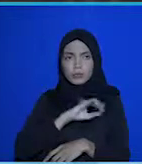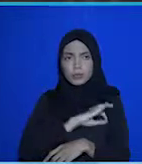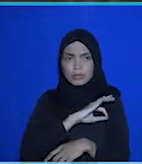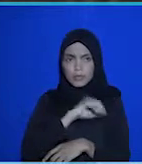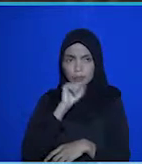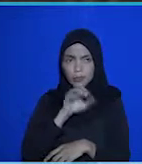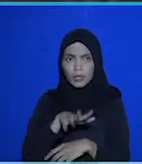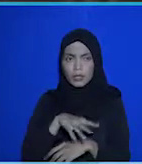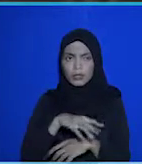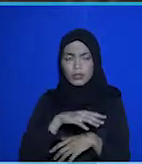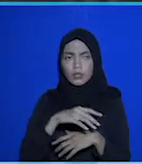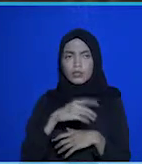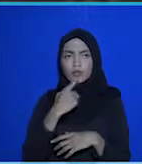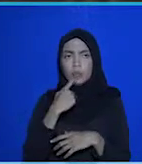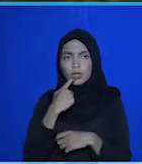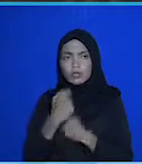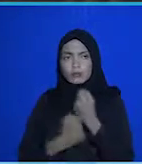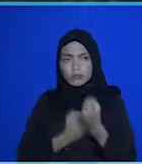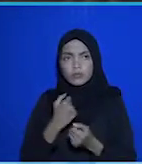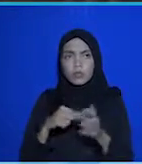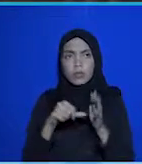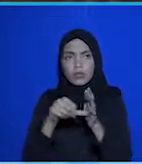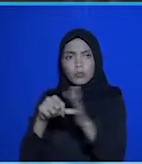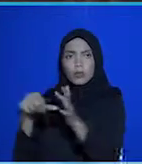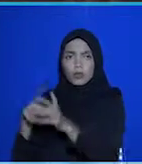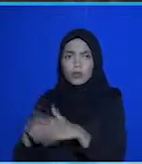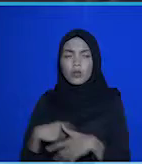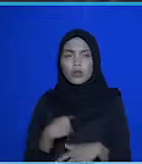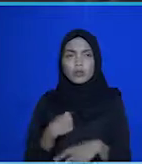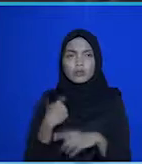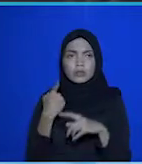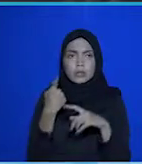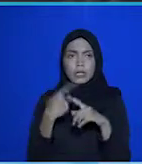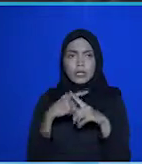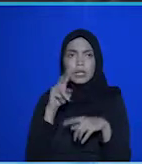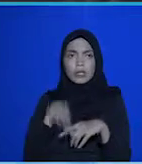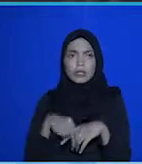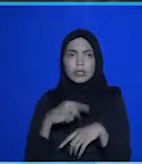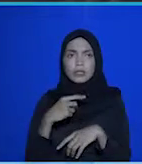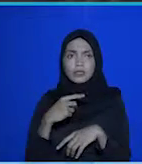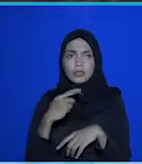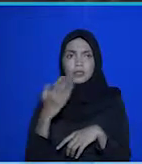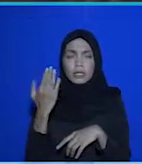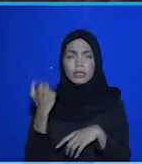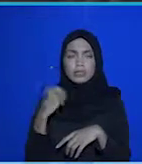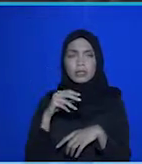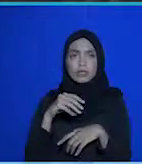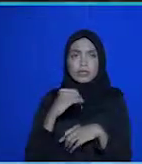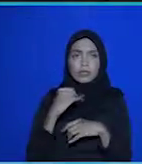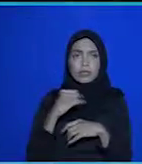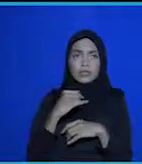untuk dilakukan upaya pemberian bantuan. Jadi sekali lagi, untuk yang tadi kalkulasi angka itu existing